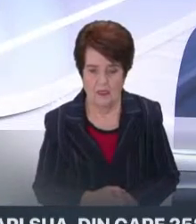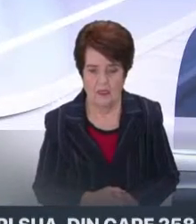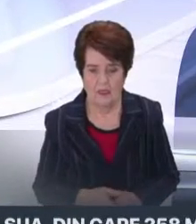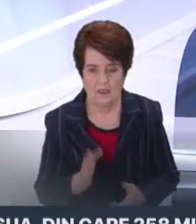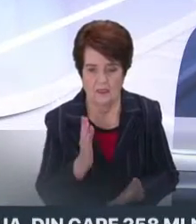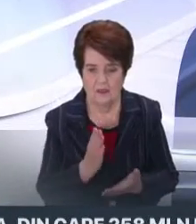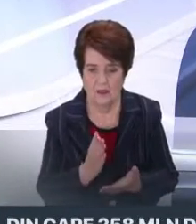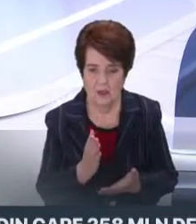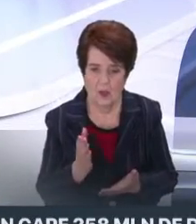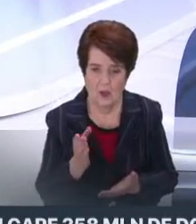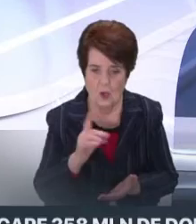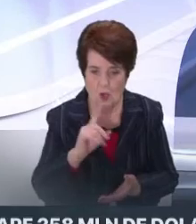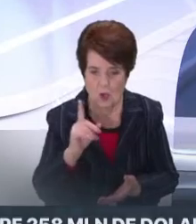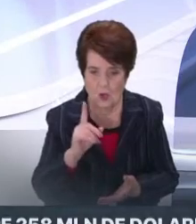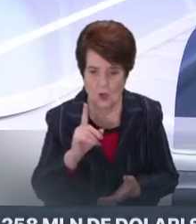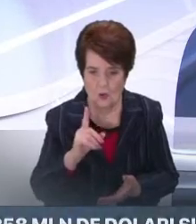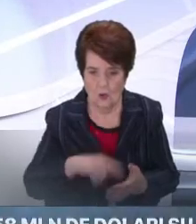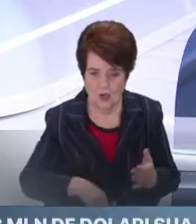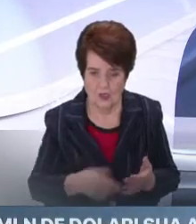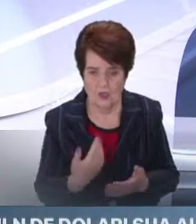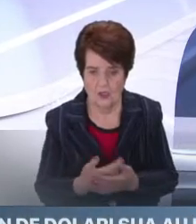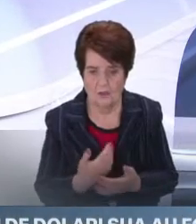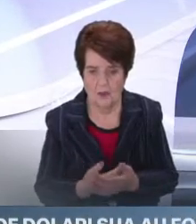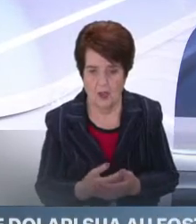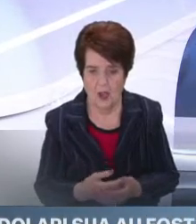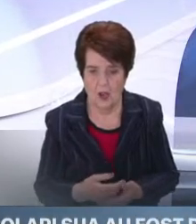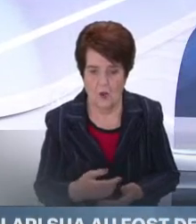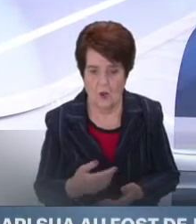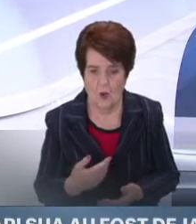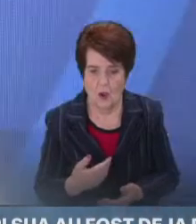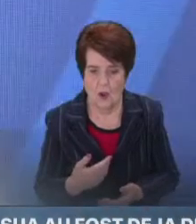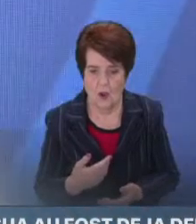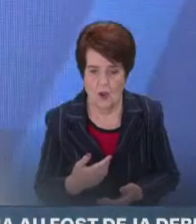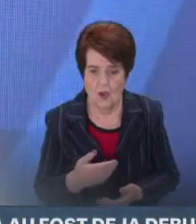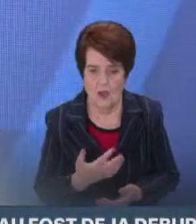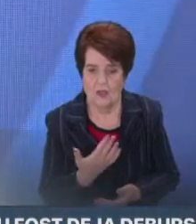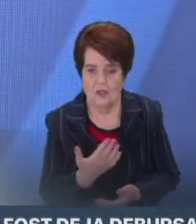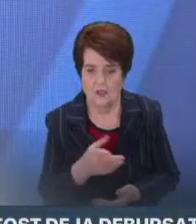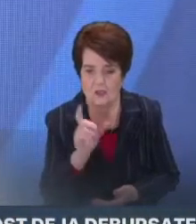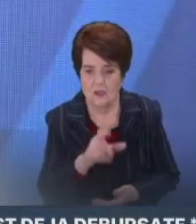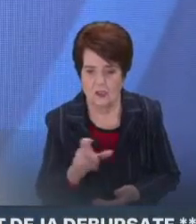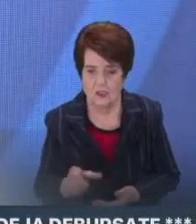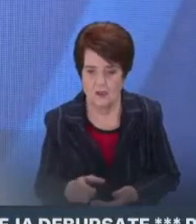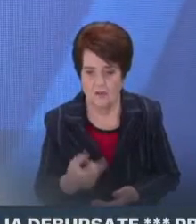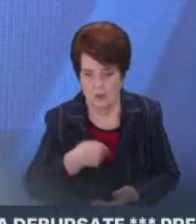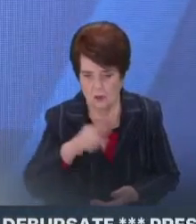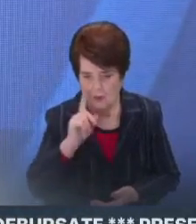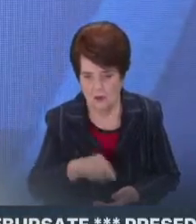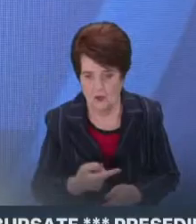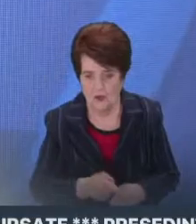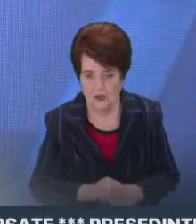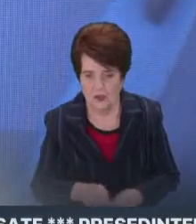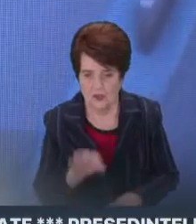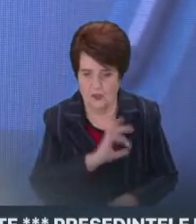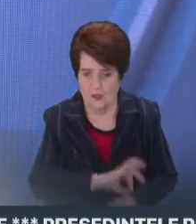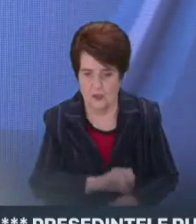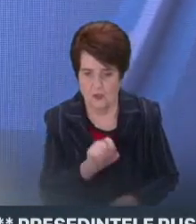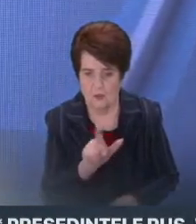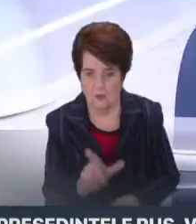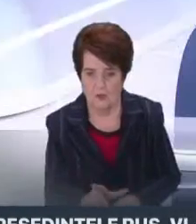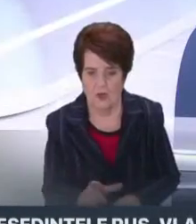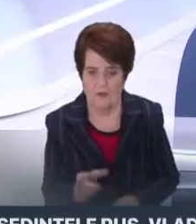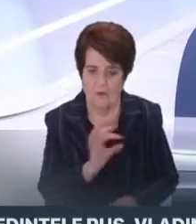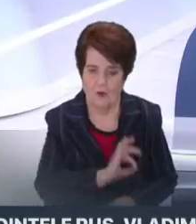se cunoaște măcar cu aproximație, câți cetățeni din țara noastră folosesc aceste butelii cu